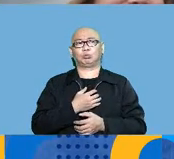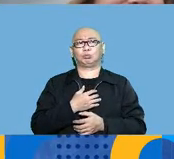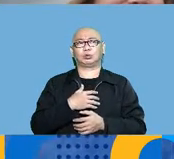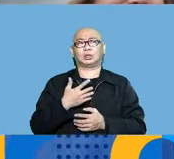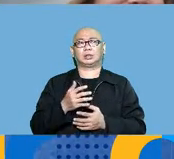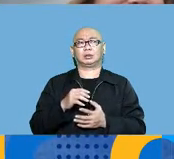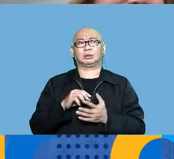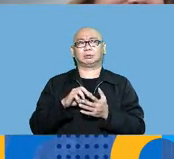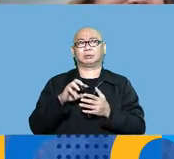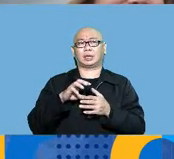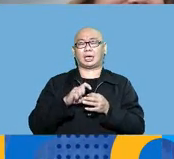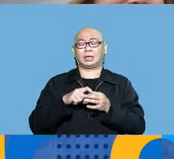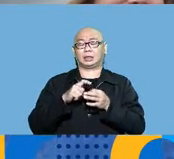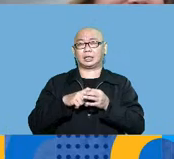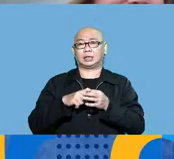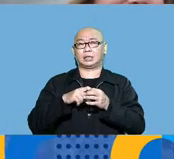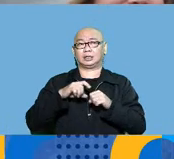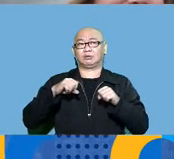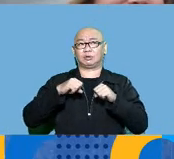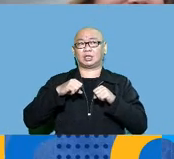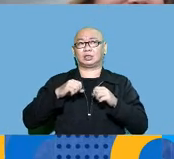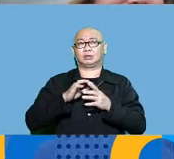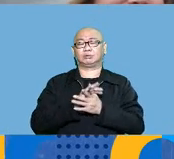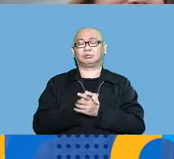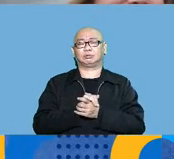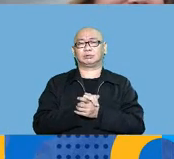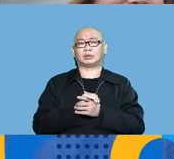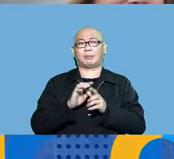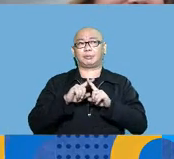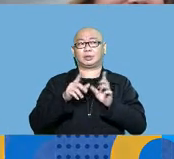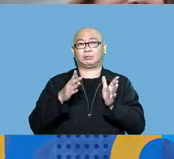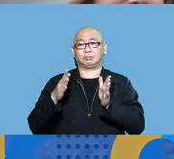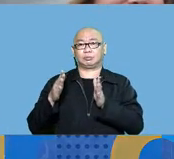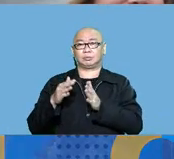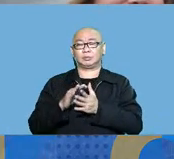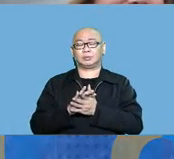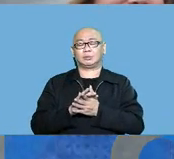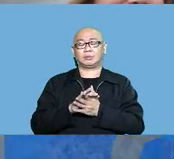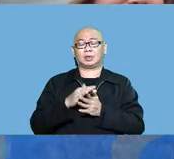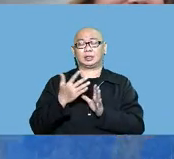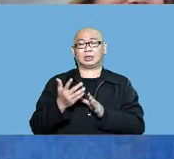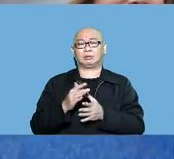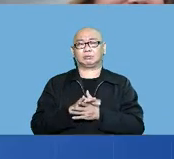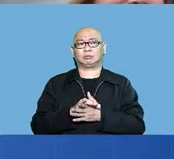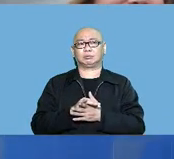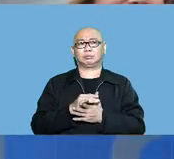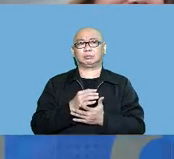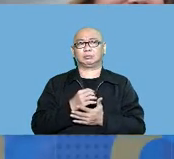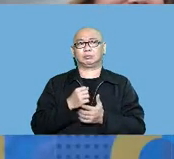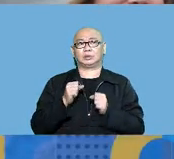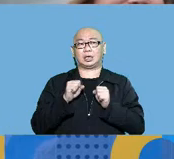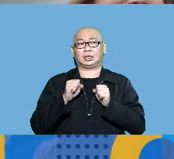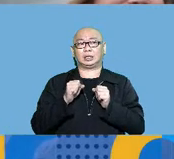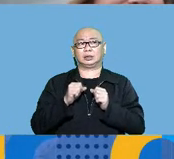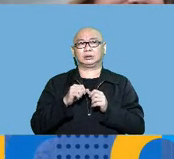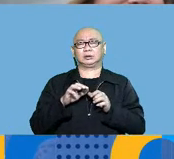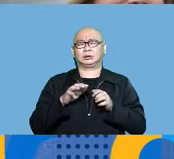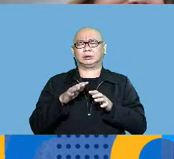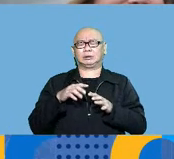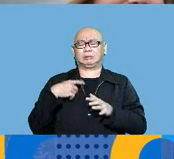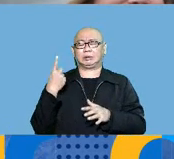aktivitas olahraga. Namun demikian, kejadian kematian mendadak saat aktivitas olahraga sering kita